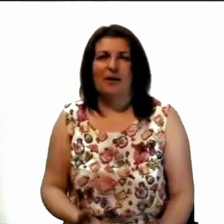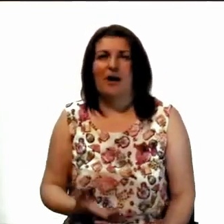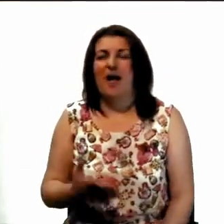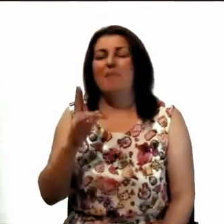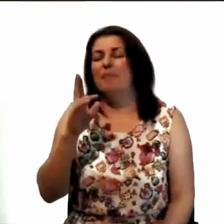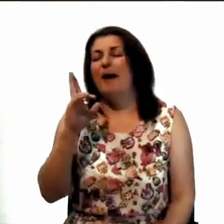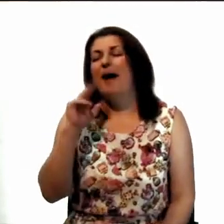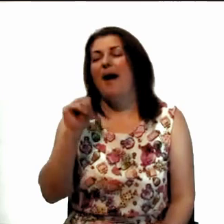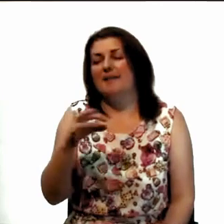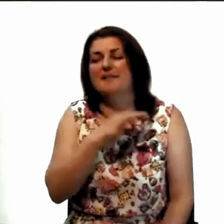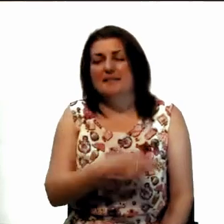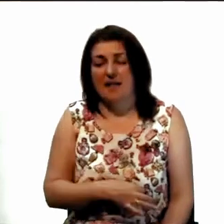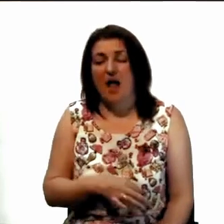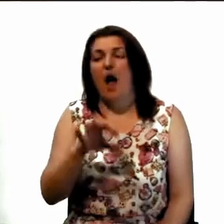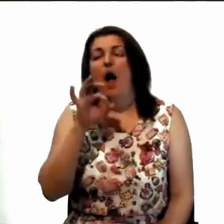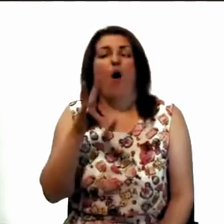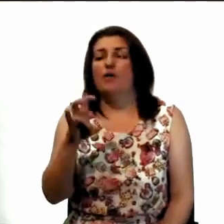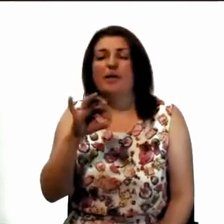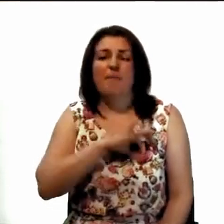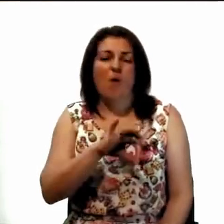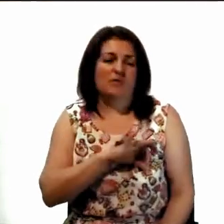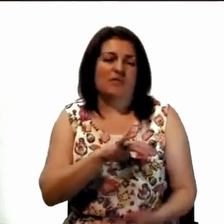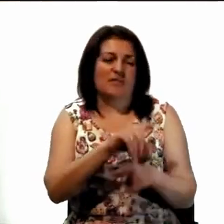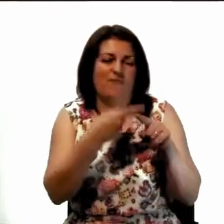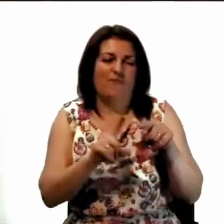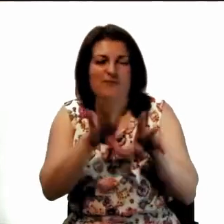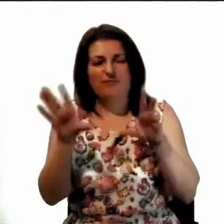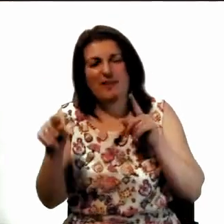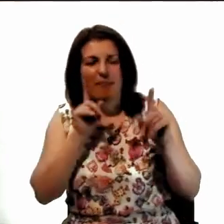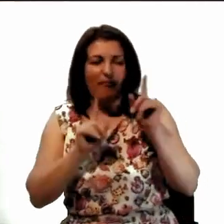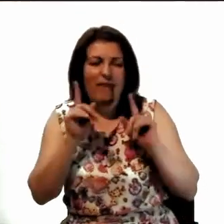Как сын, простите. Он не пользовался привилегиями как сын.